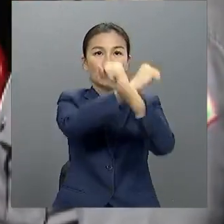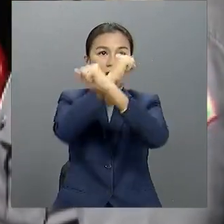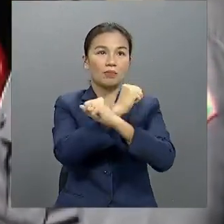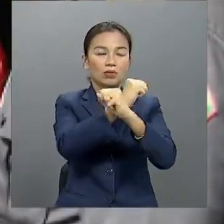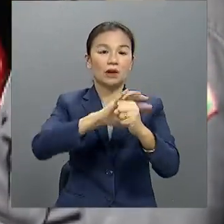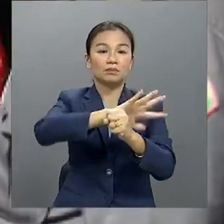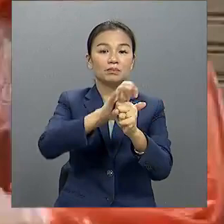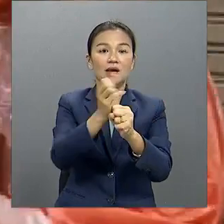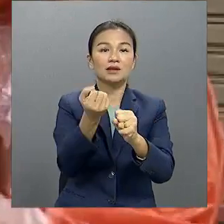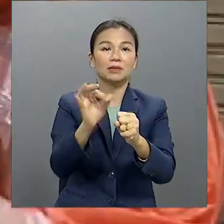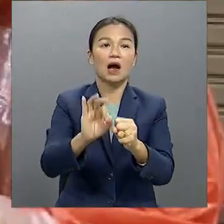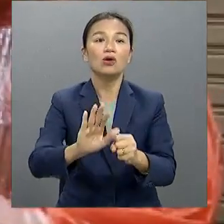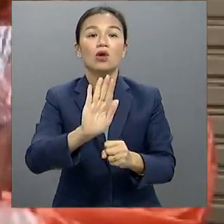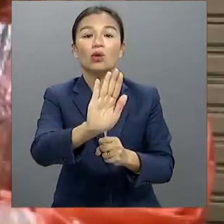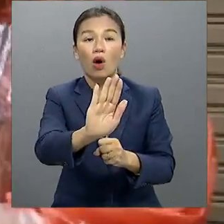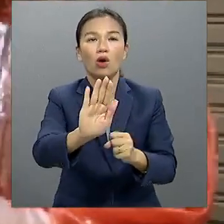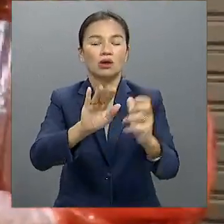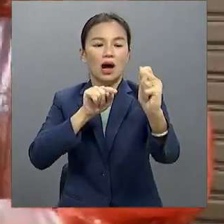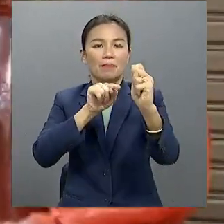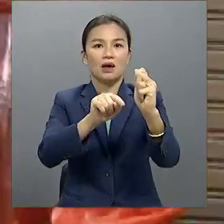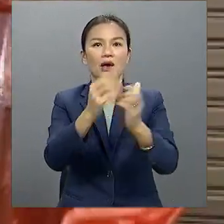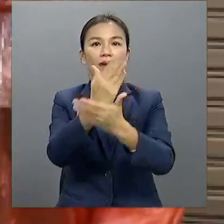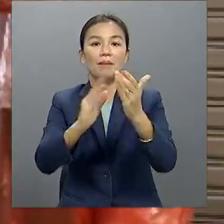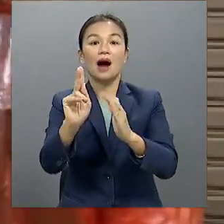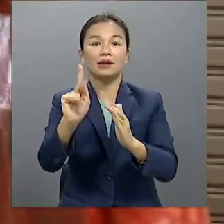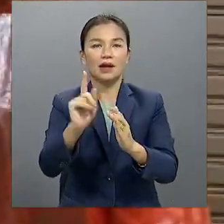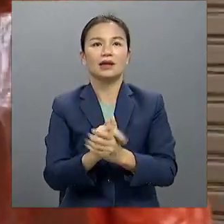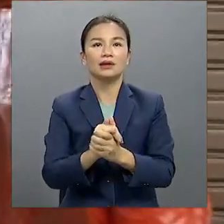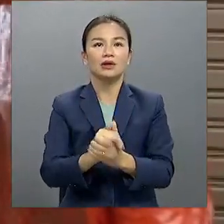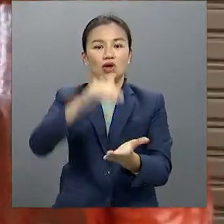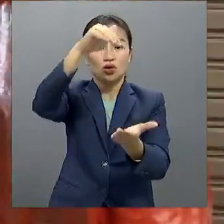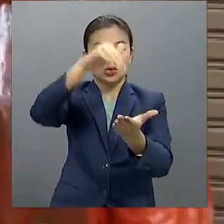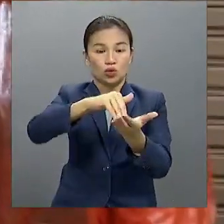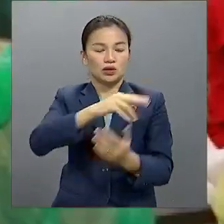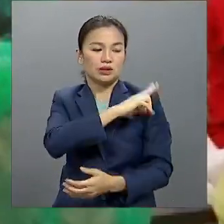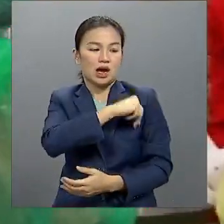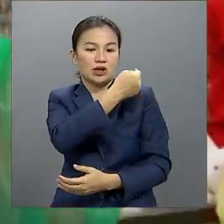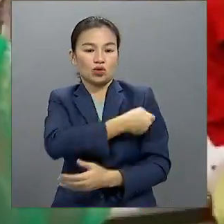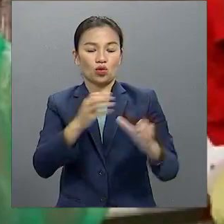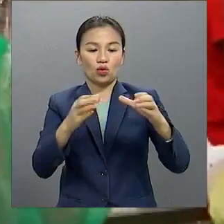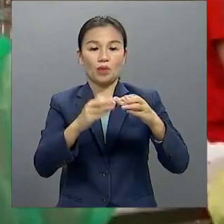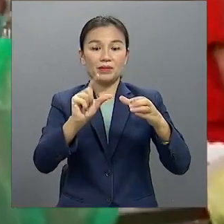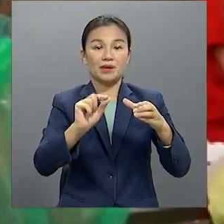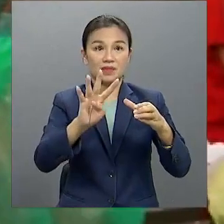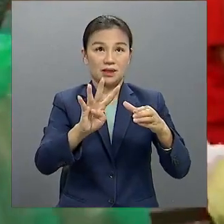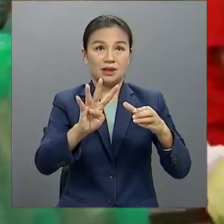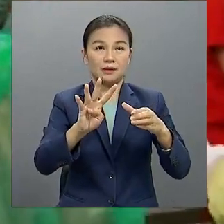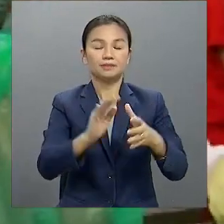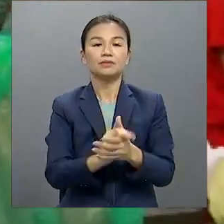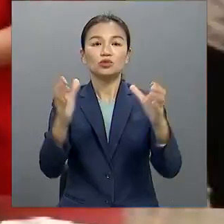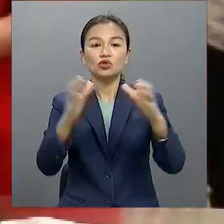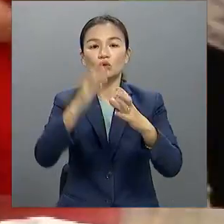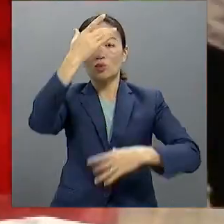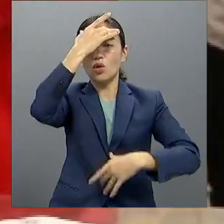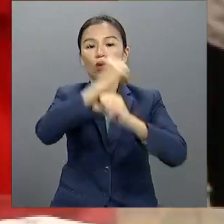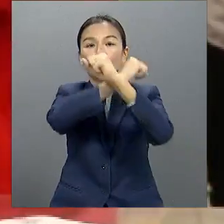ของทางสำนักงานเขตบางเขนที่ร่วมกับศูนย์บริการสาธารณสุข24กองควบคุมโรคสำนักอนามัยกรุงเทพมหาน